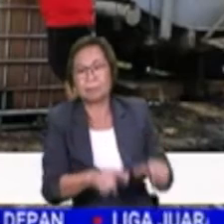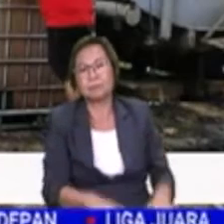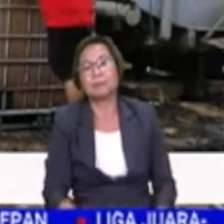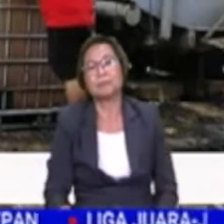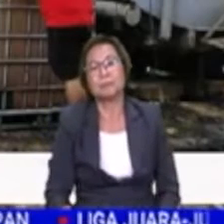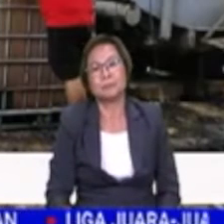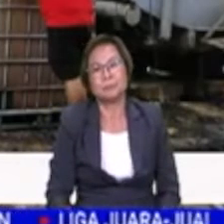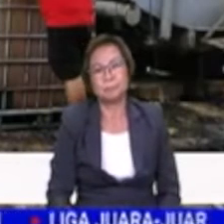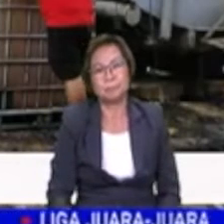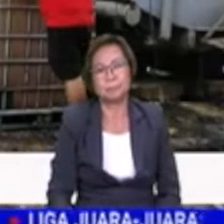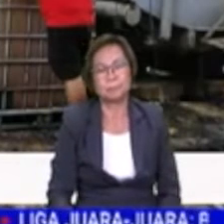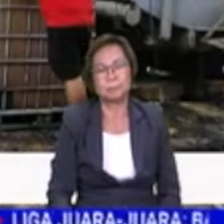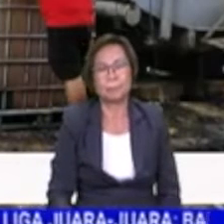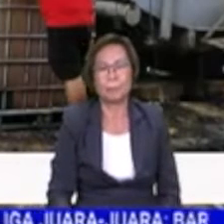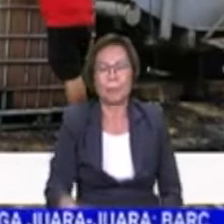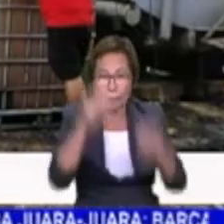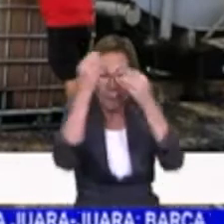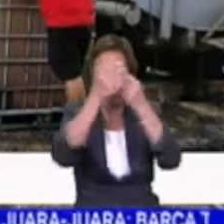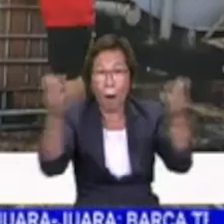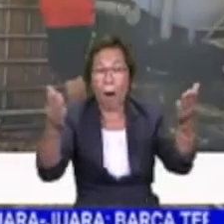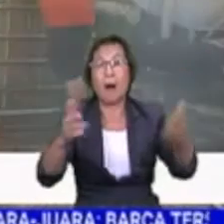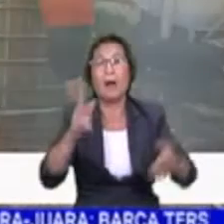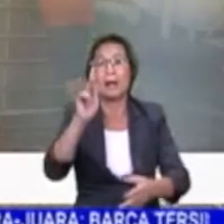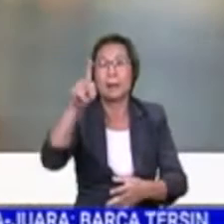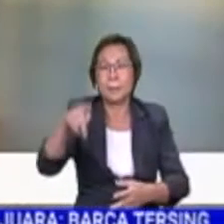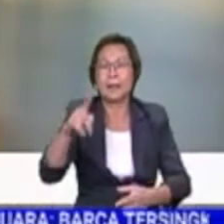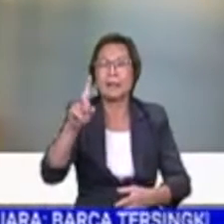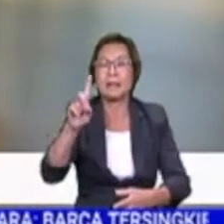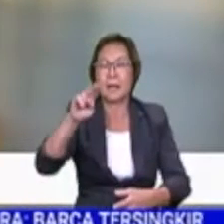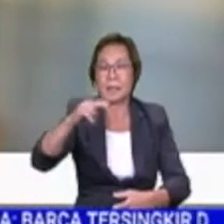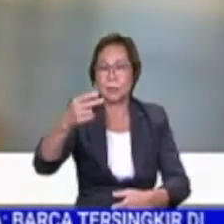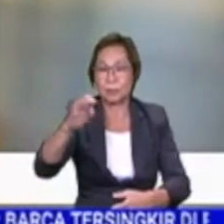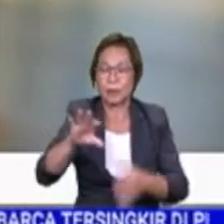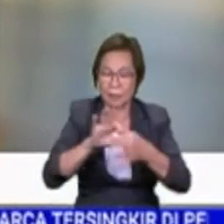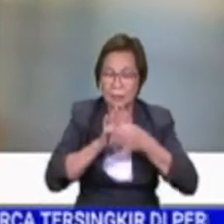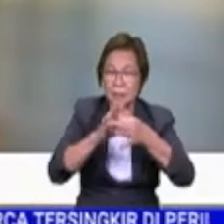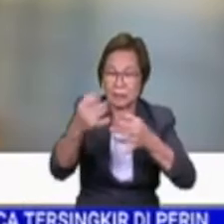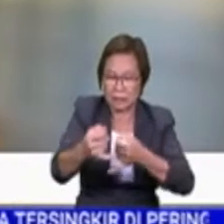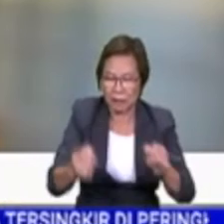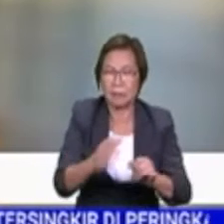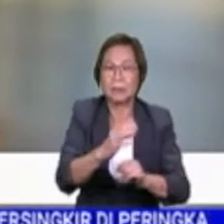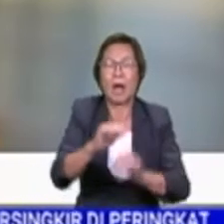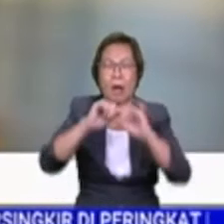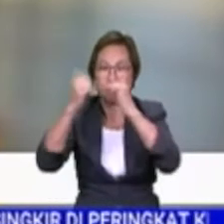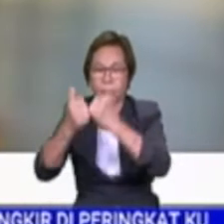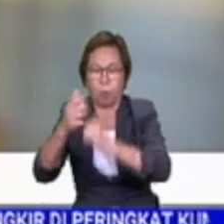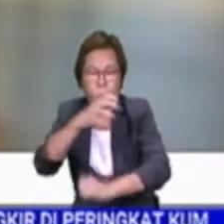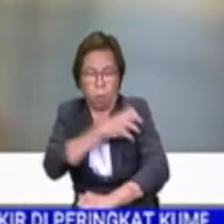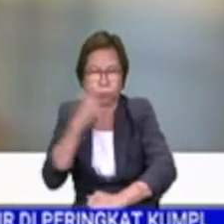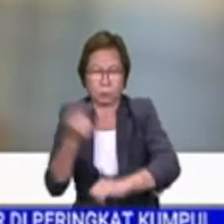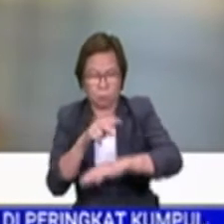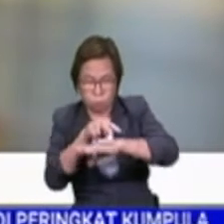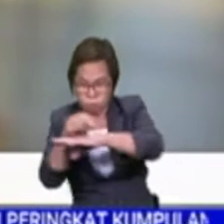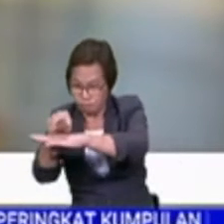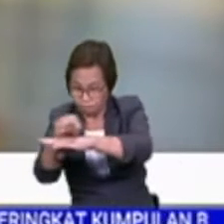bekalan. Beliau dalam pada itu memaklumkan pihak kementerian dan kerjasama jabatan serta agensi penguatkuasa akan terus sentiasa